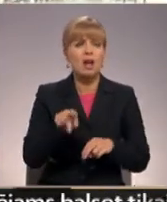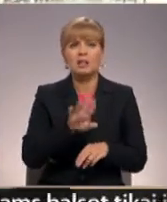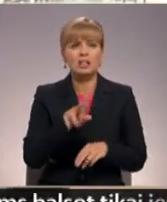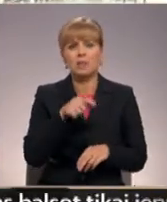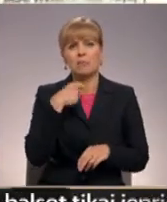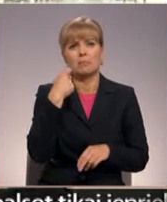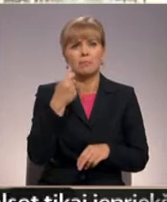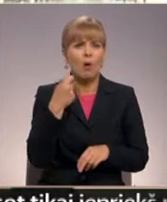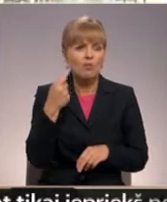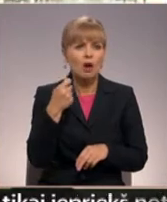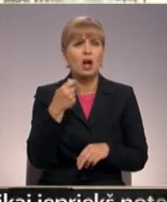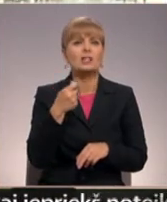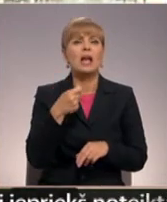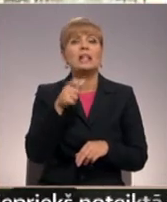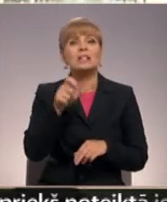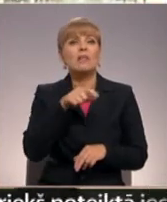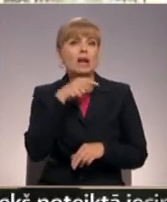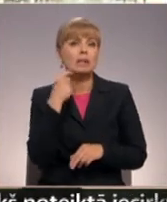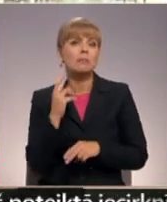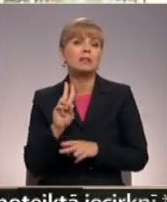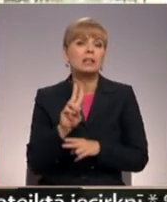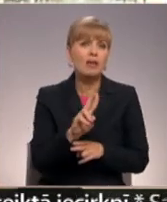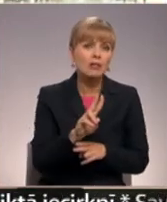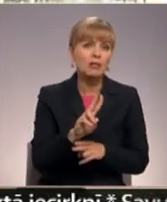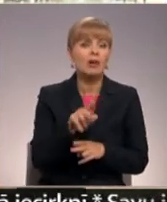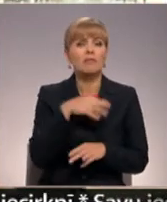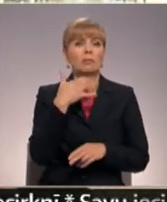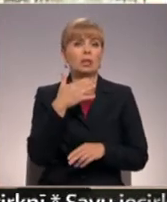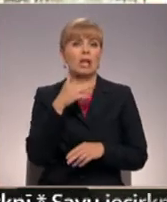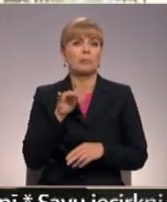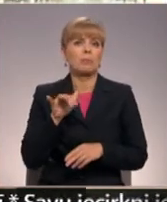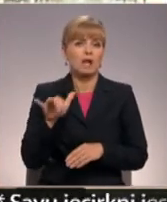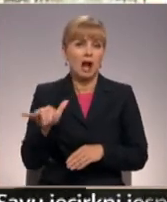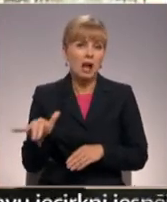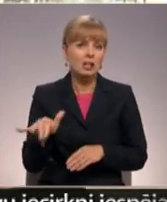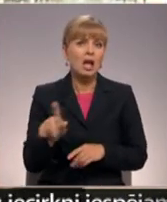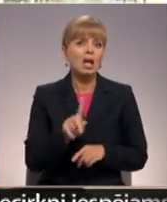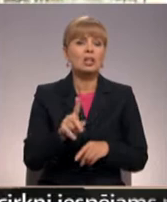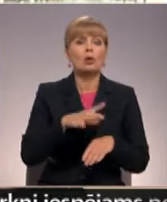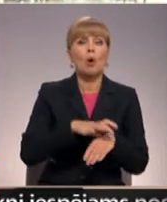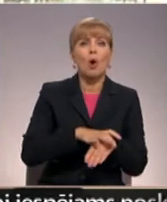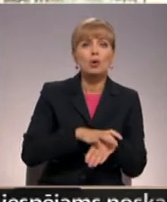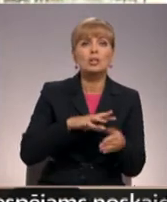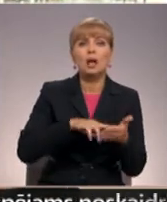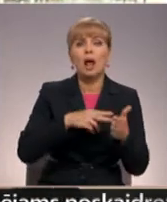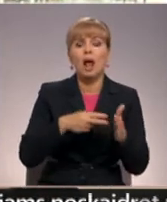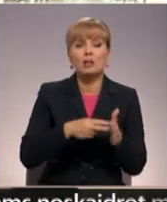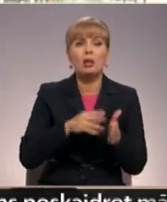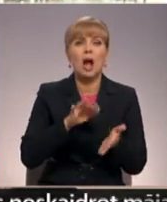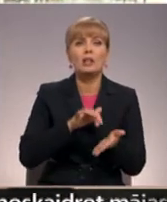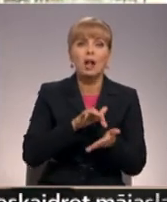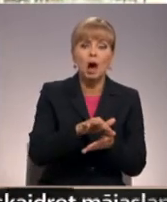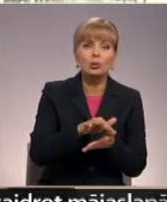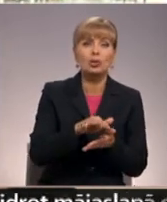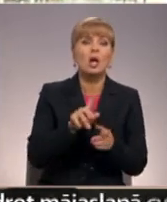bet cilvēki grib pa diviem iet, vai arī grib kaut kur netur iet. Kad viņiem ir konkrēts jau schēma, kā viņiem jāiet, bet viņi grib